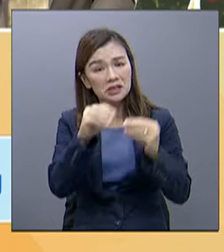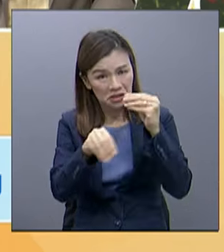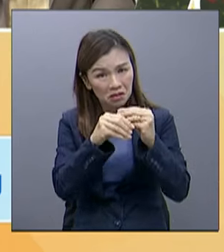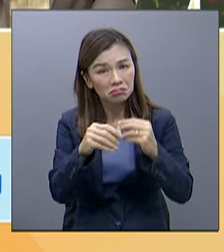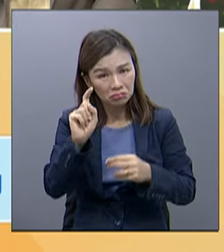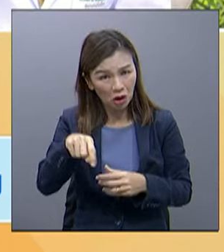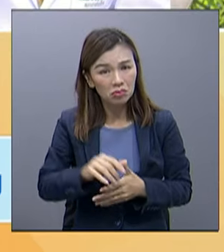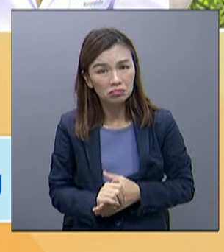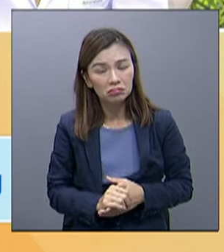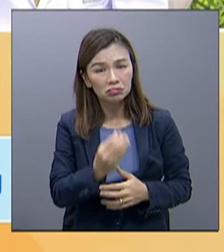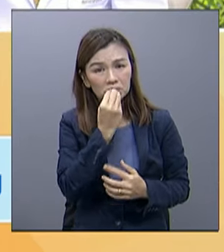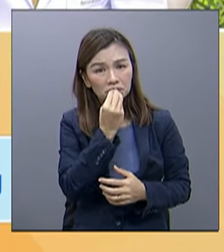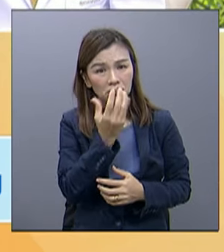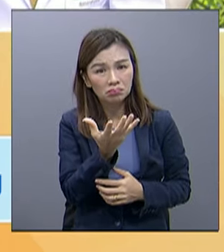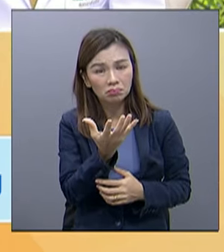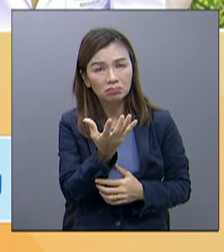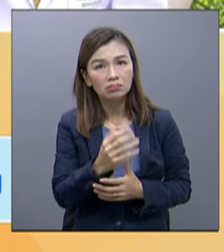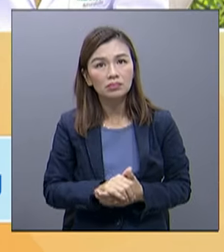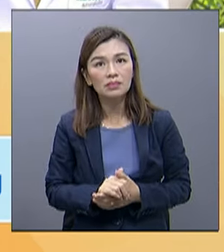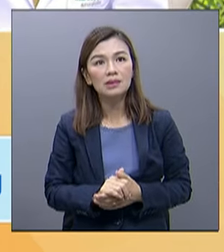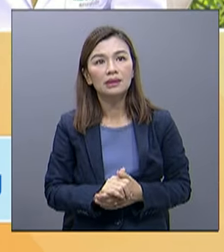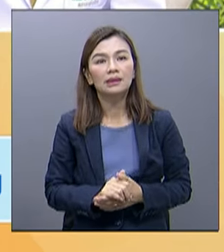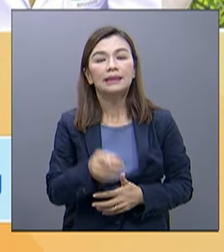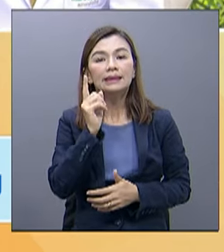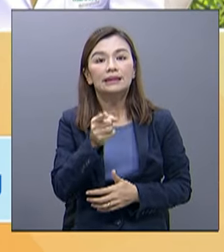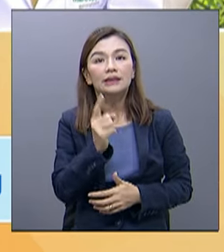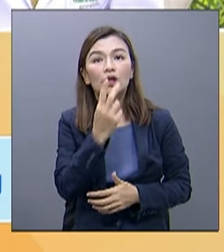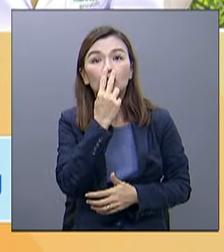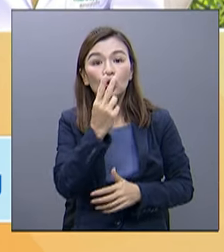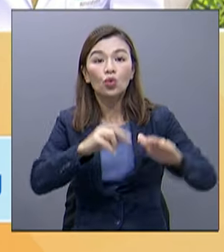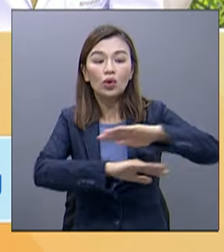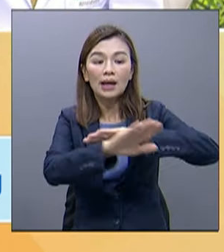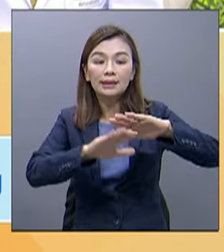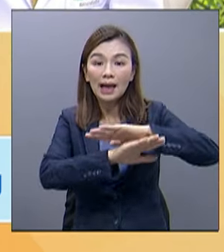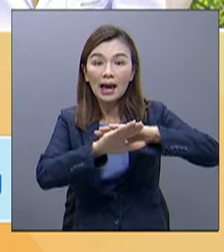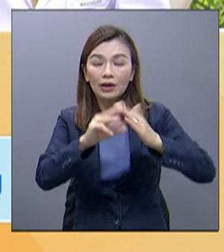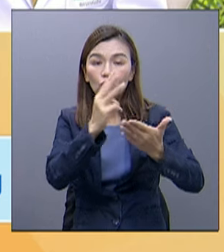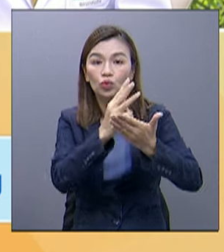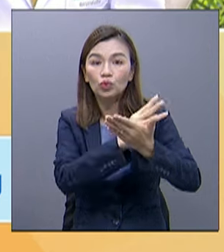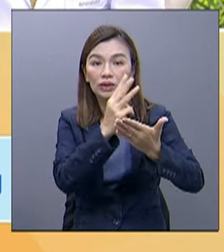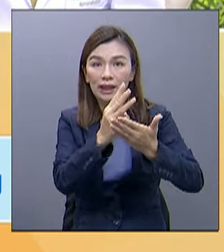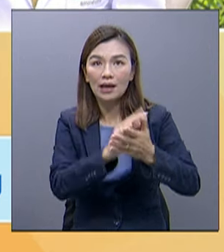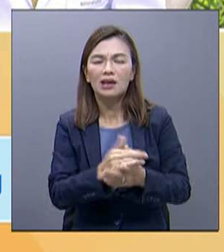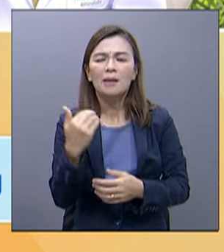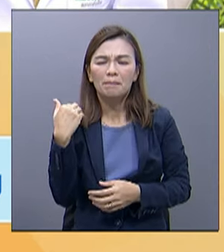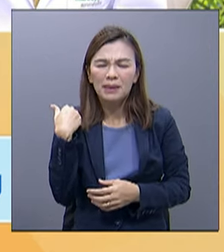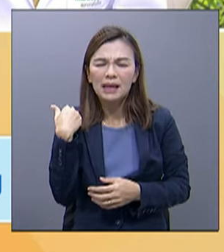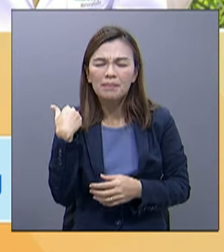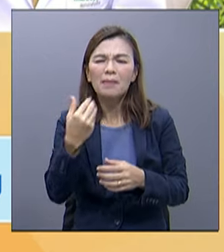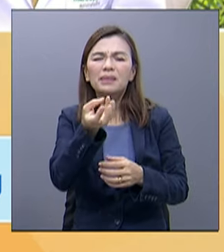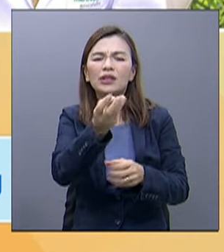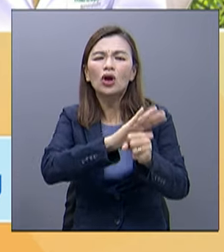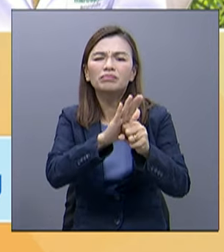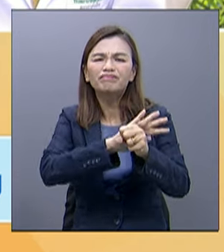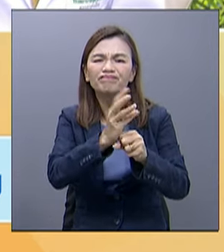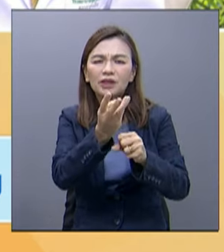ผลืออารเสรมครับคือถ้าดูตามหลักฐานทางวิชาการเนี่ยมันมีไม่กี่ตัวนะครับซึ่งส่วนใหญ่เนี่ย